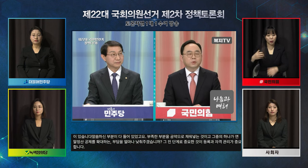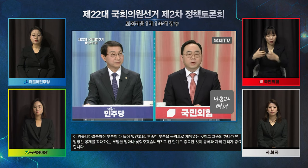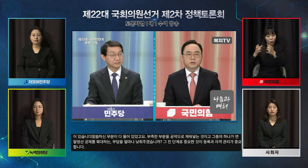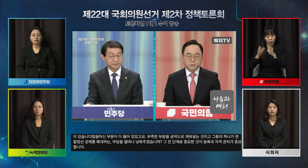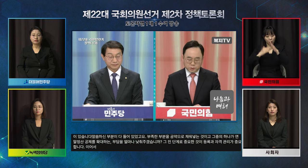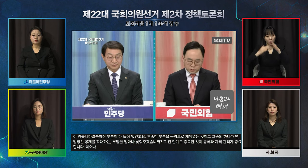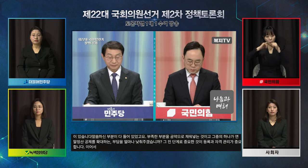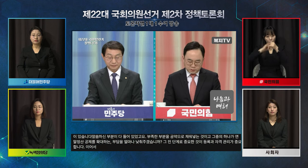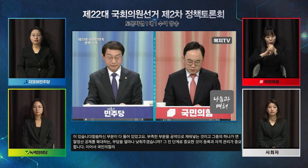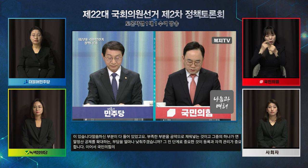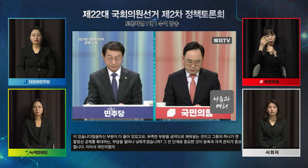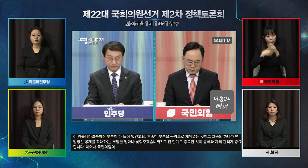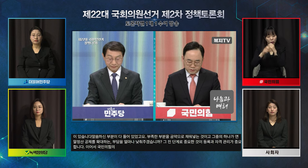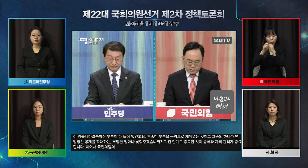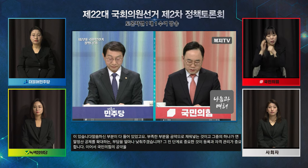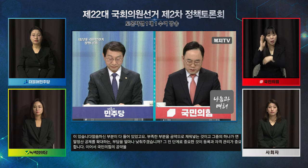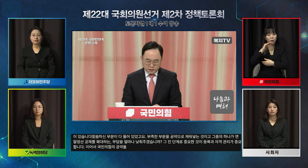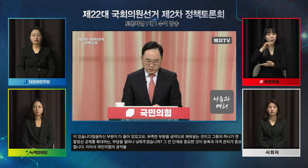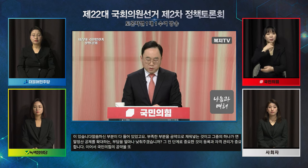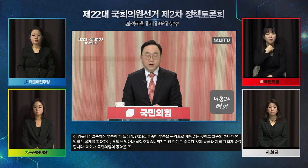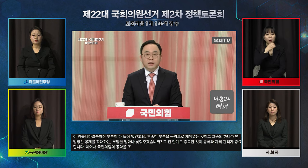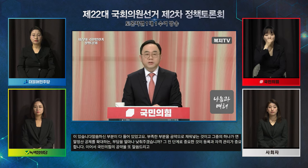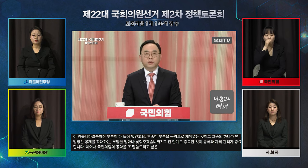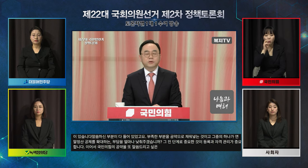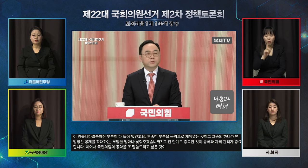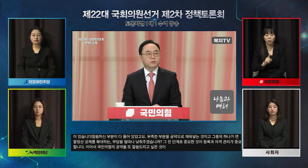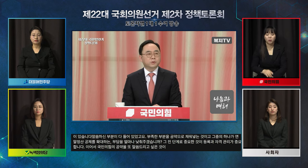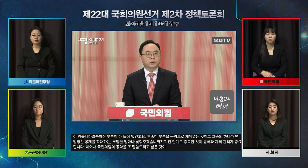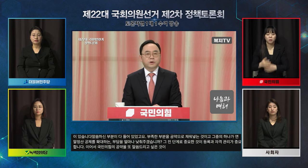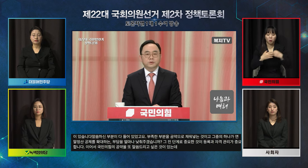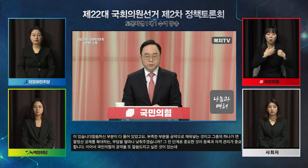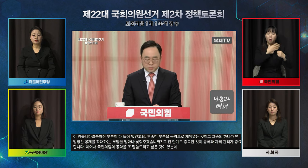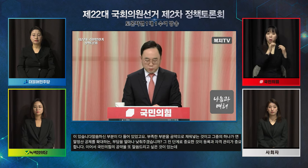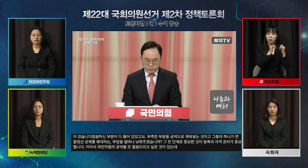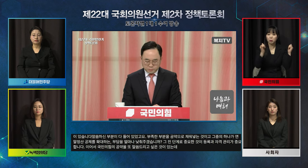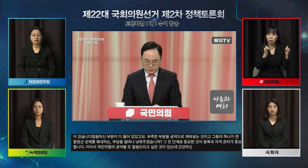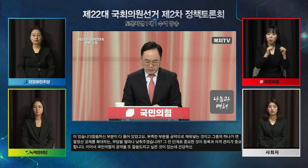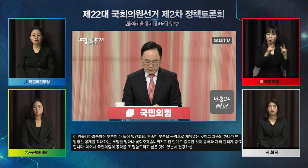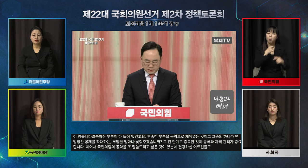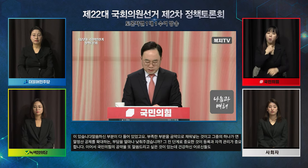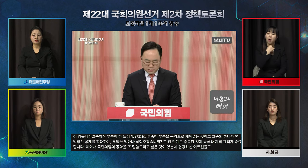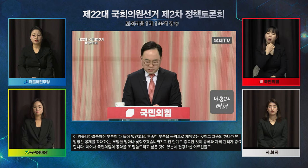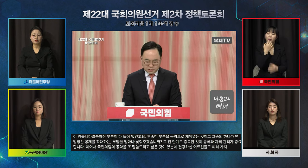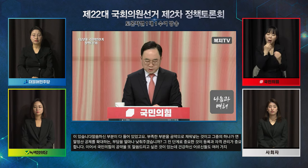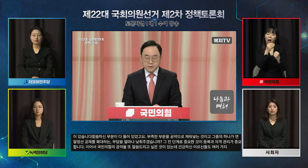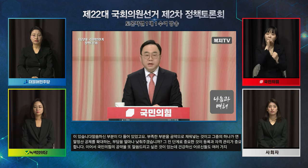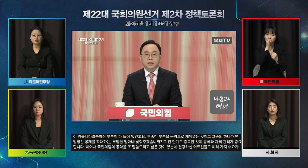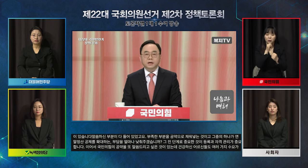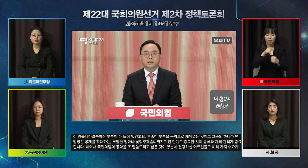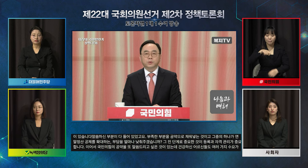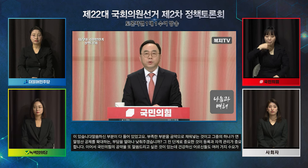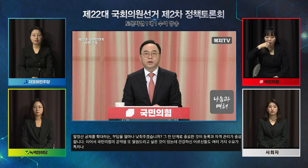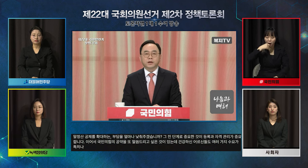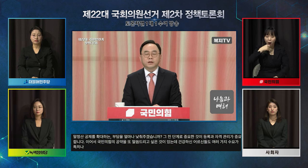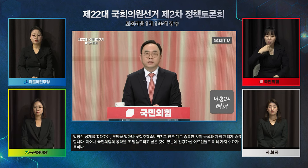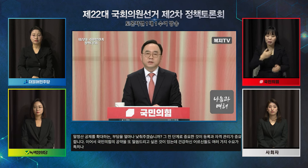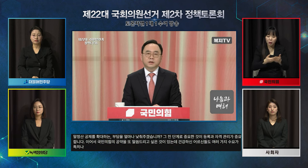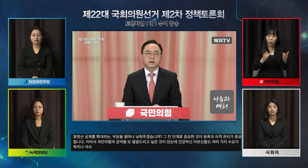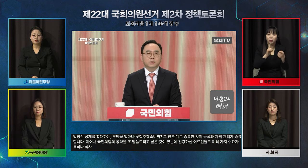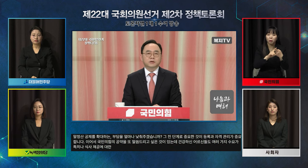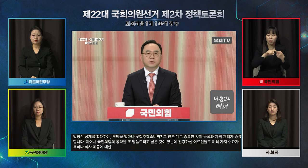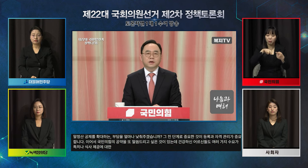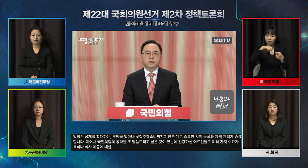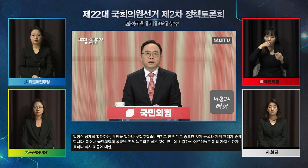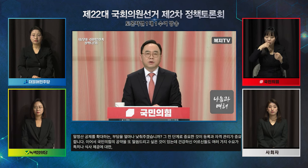공약을 좀 더 말씀을 드리고 싶은 것이 있는데요. 건강하시는 어르신들도 여러 가지 수요가 높습니다. 특히나 식사 제공에 대한